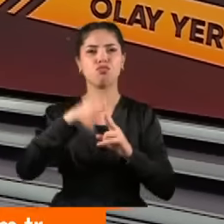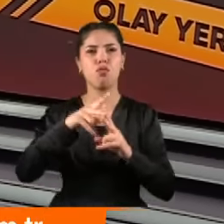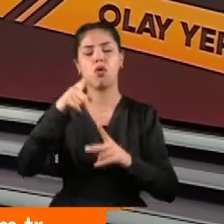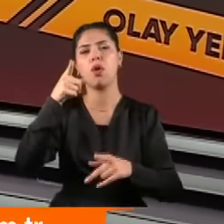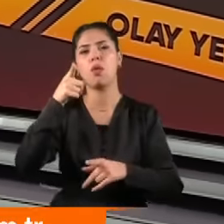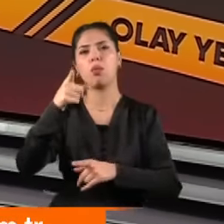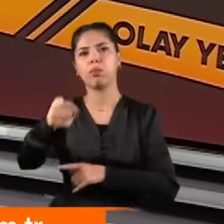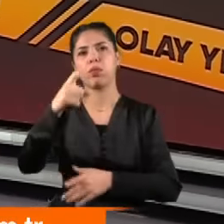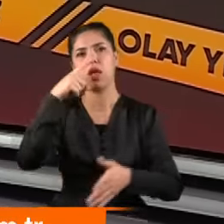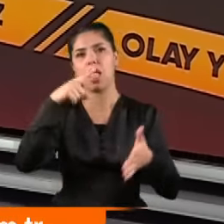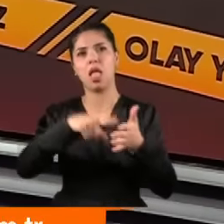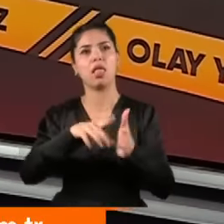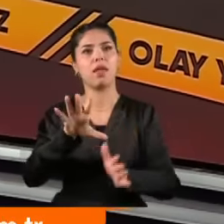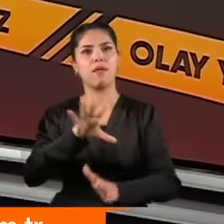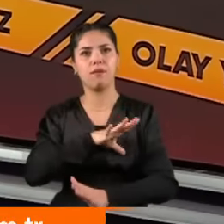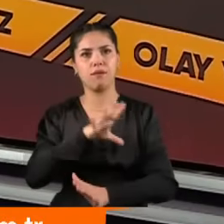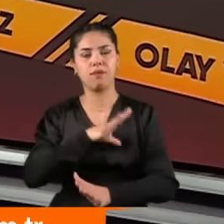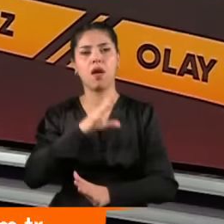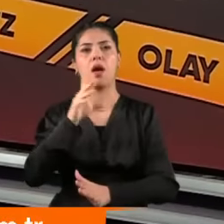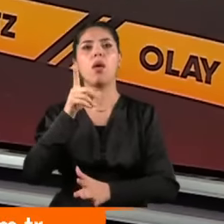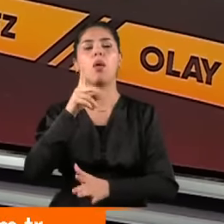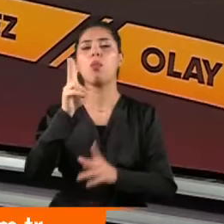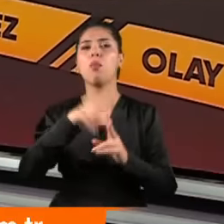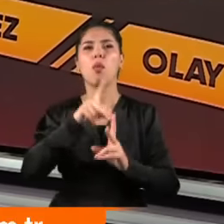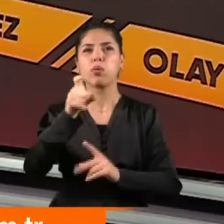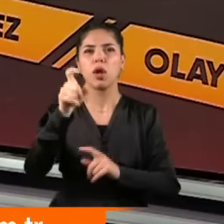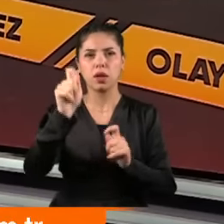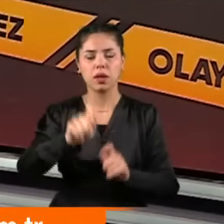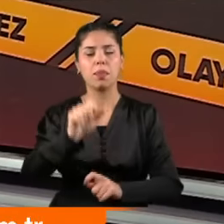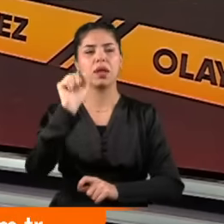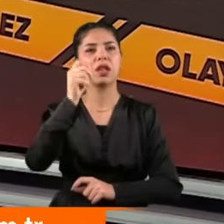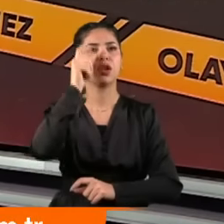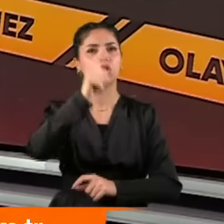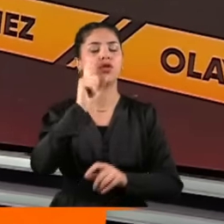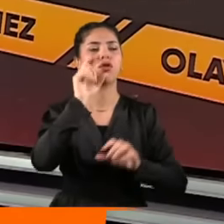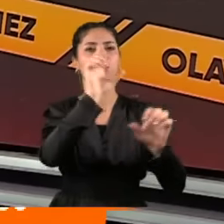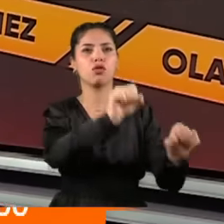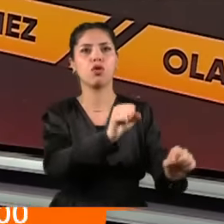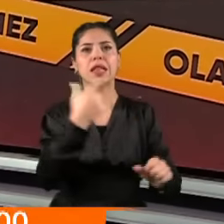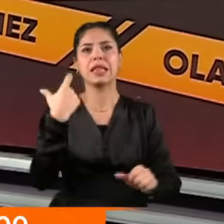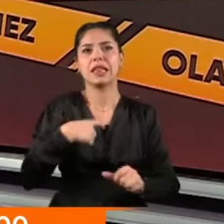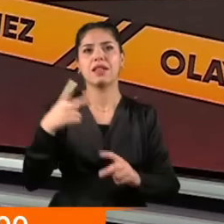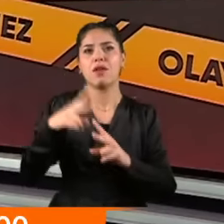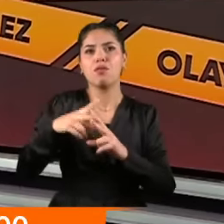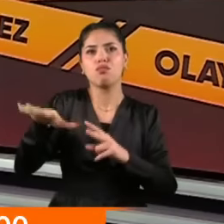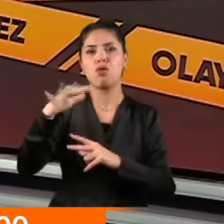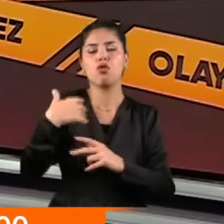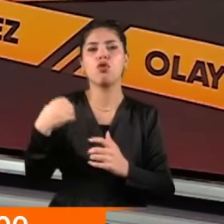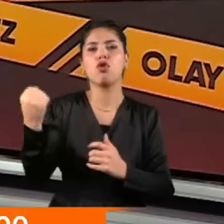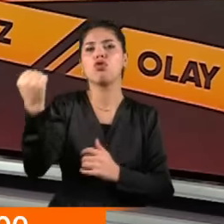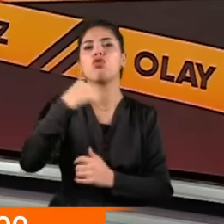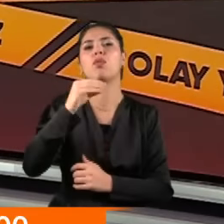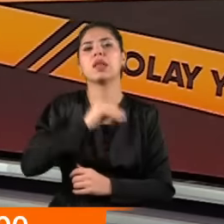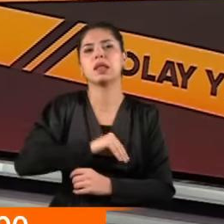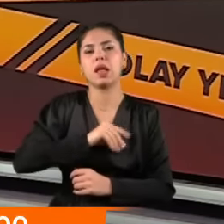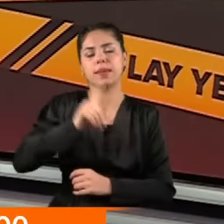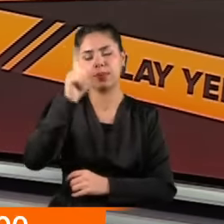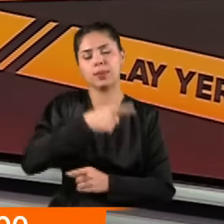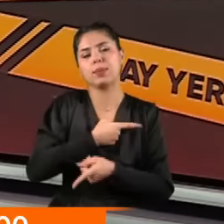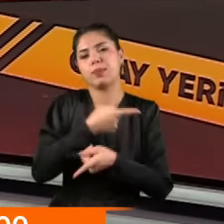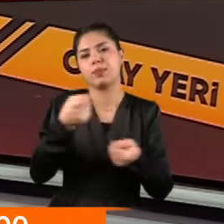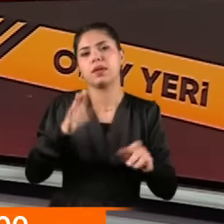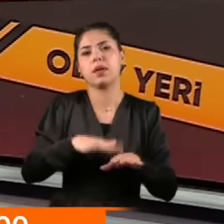açan saldırgan kısa sürede yakalandı, gözaltına alındı. İfadesinde ise sivil polisleri husumetlim zannettim, o yüzden